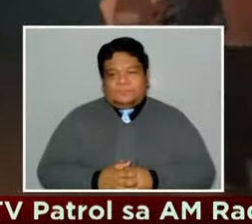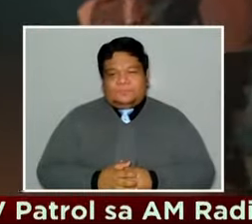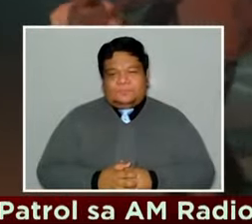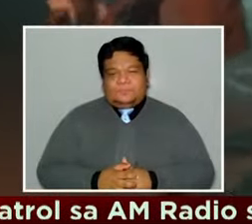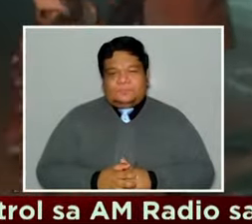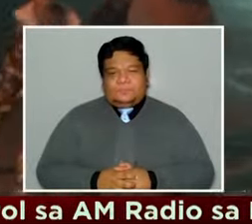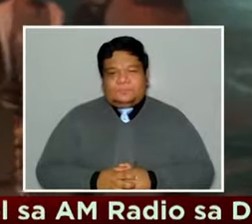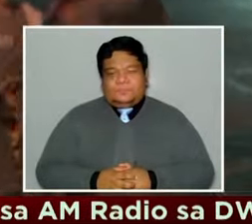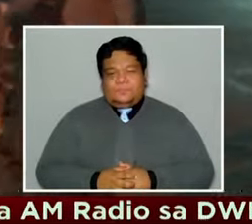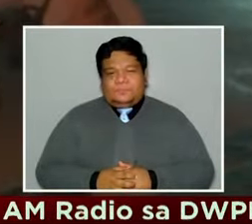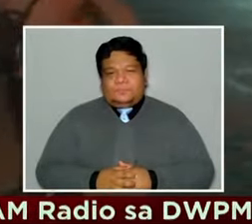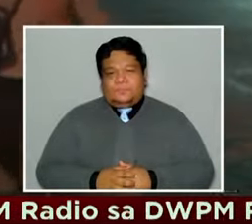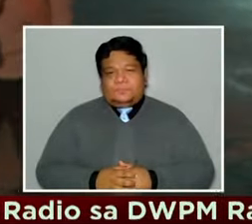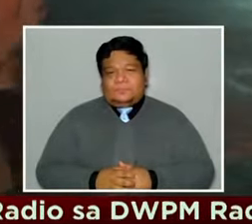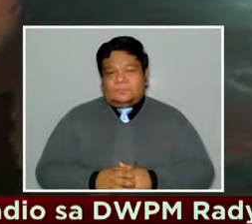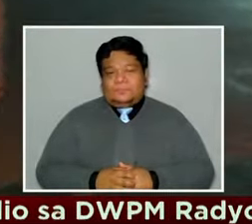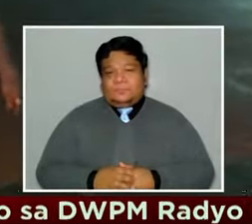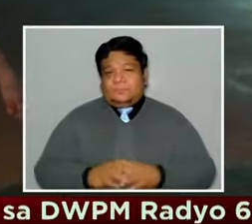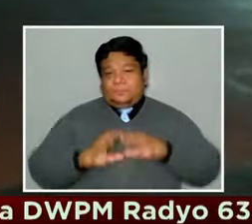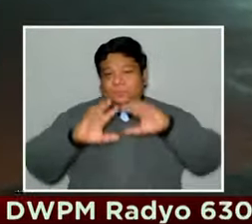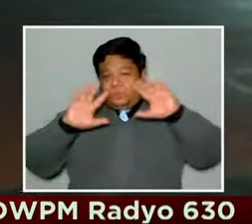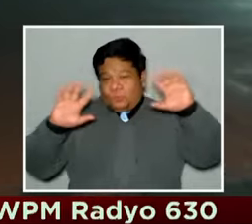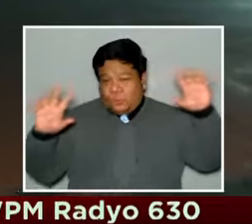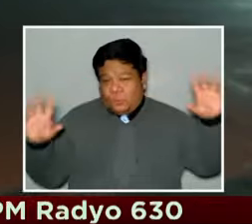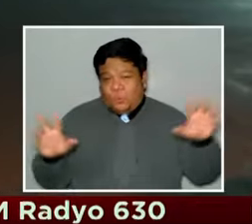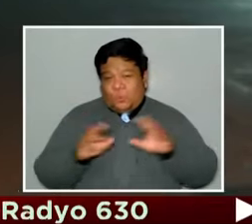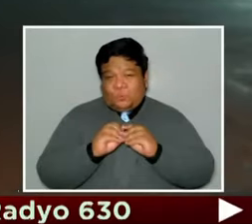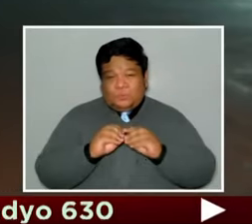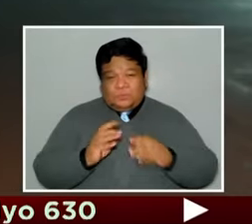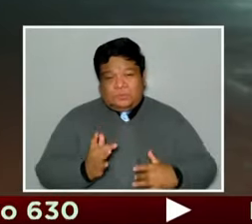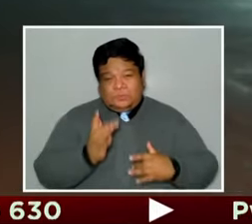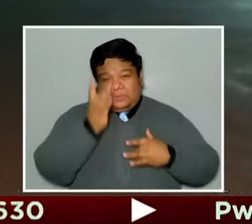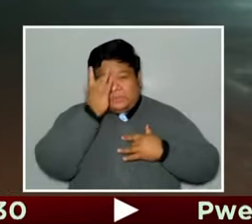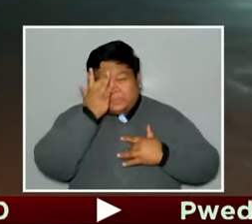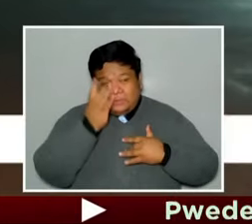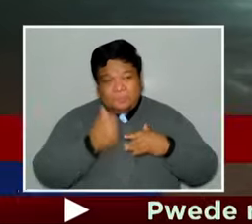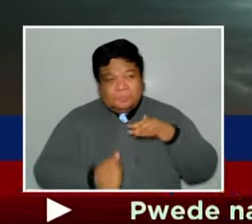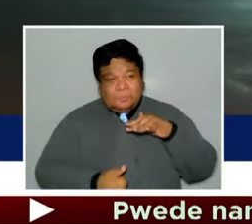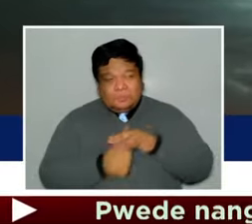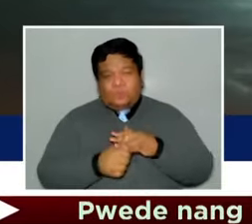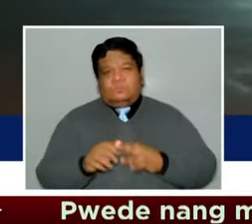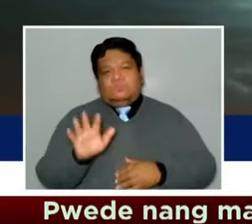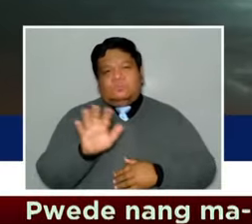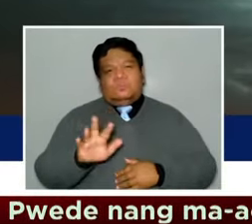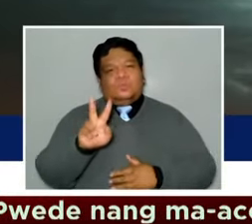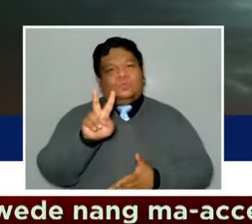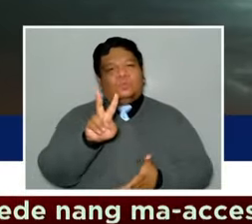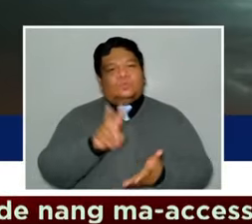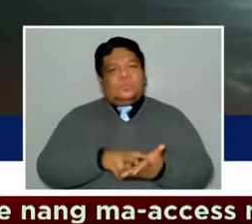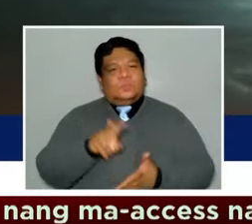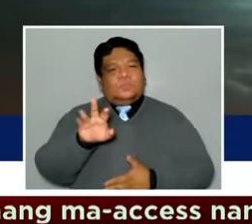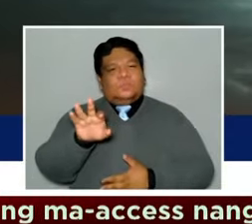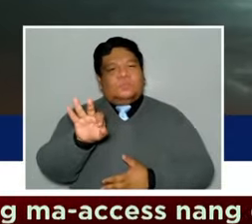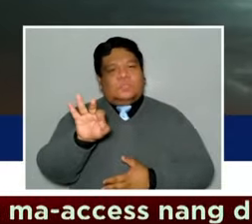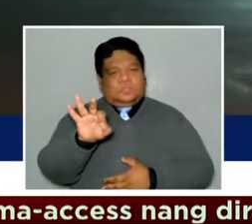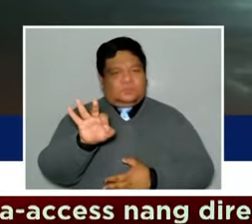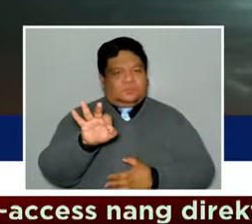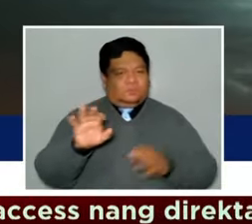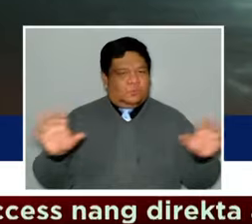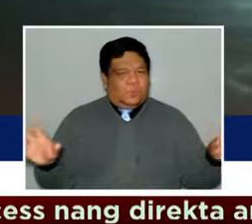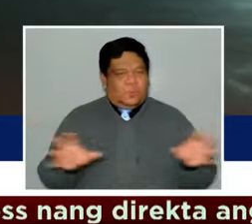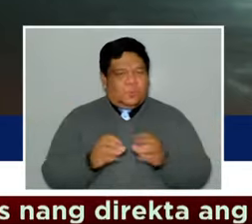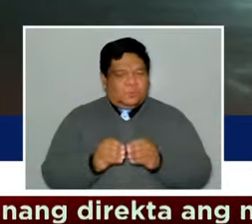Umabot na sa 2,900 yung kabuuang diarrhea cases dito as of ngayong Friday. Sabi naman ng Baguio